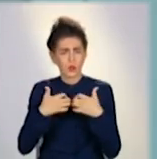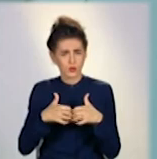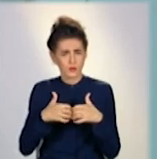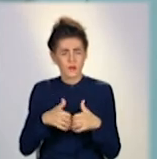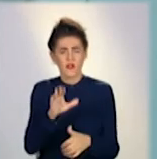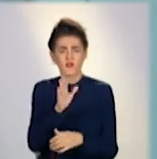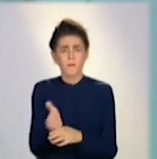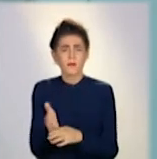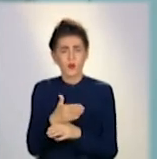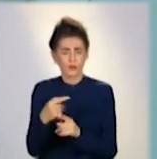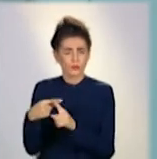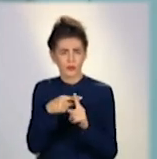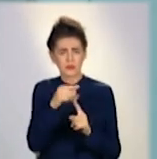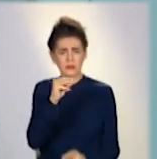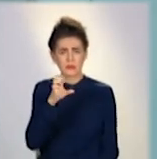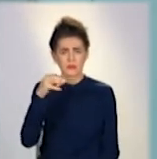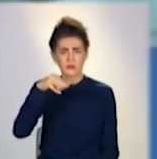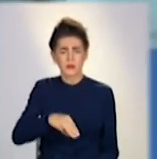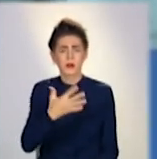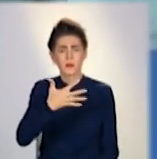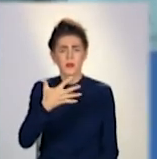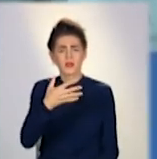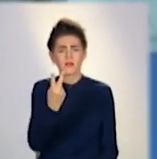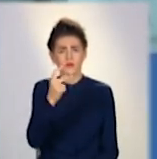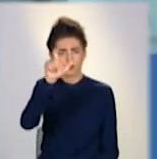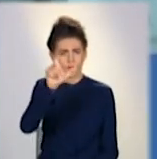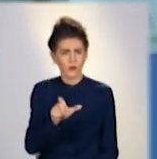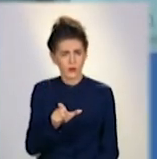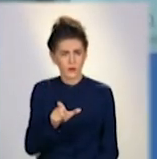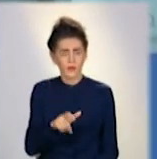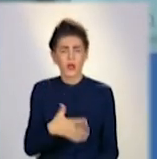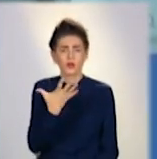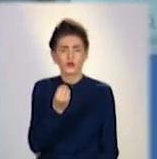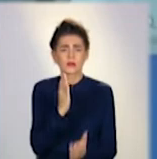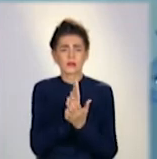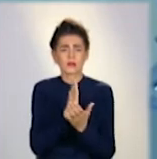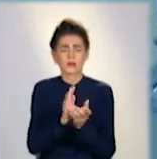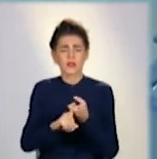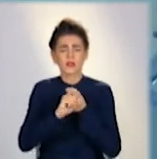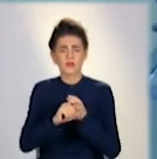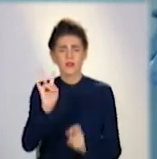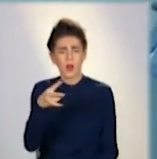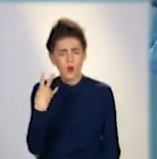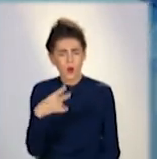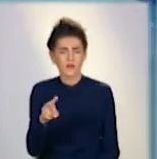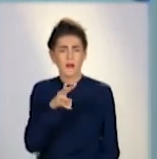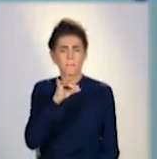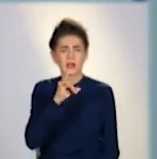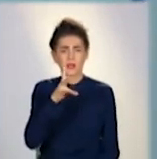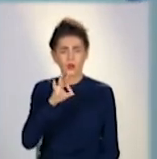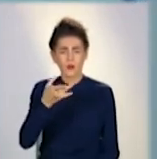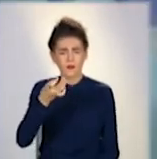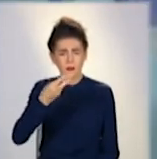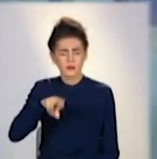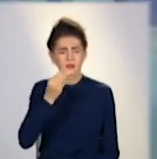В Маріуполі позитивний тест у 52 містян. Також є інфіковані в Миколаївці, Мирнограді,